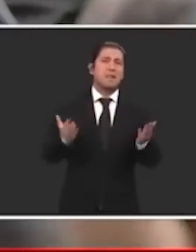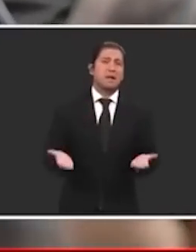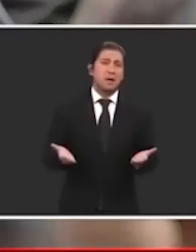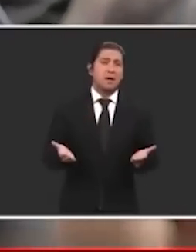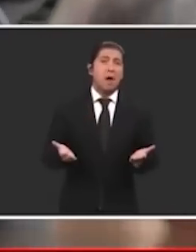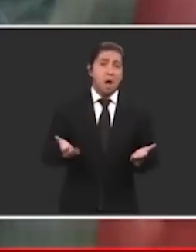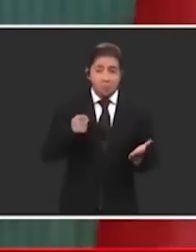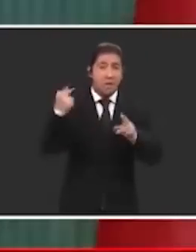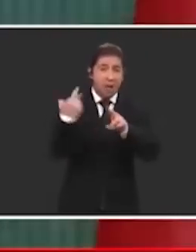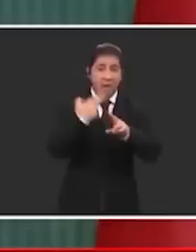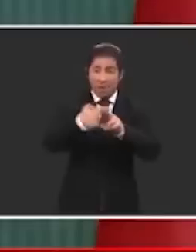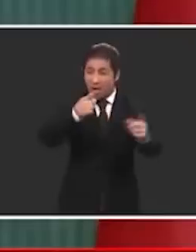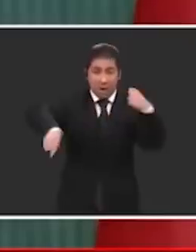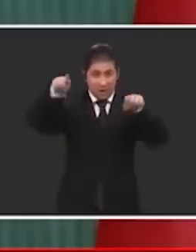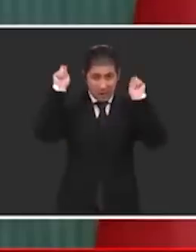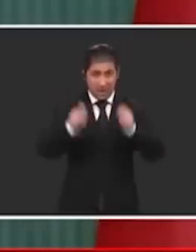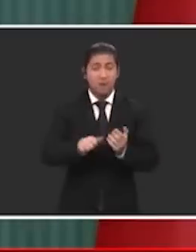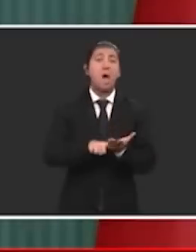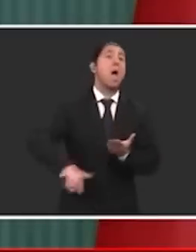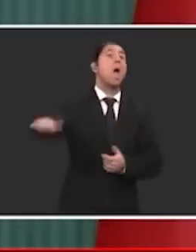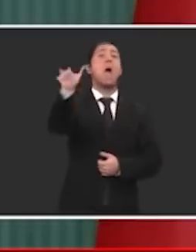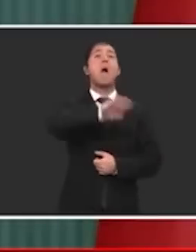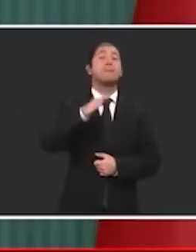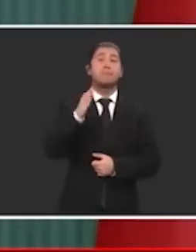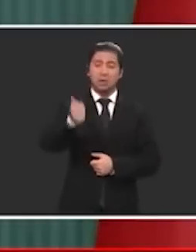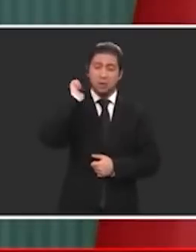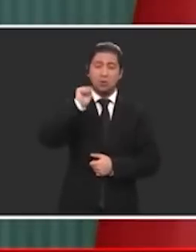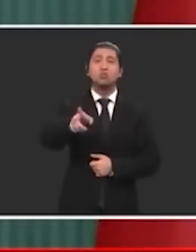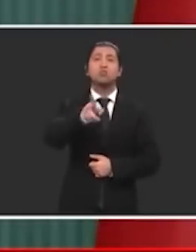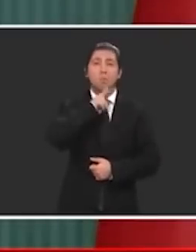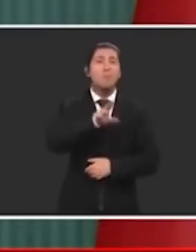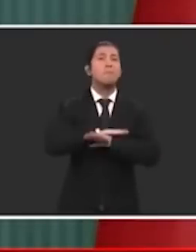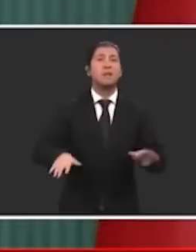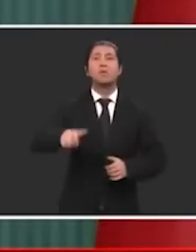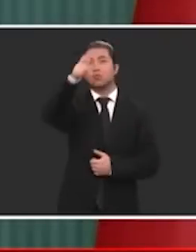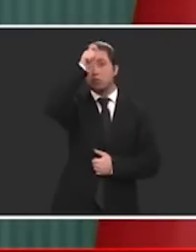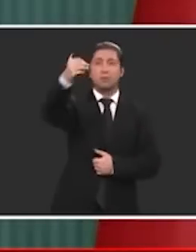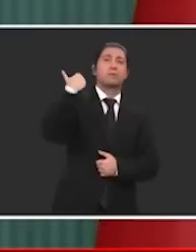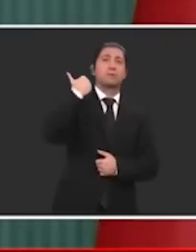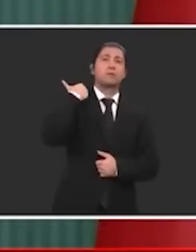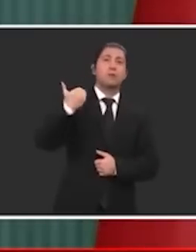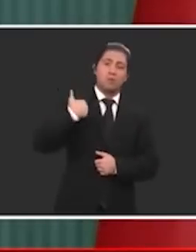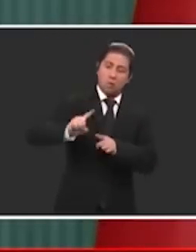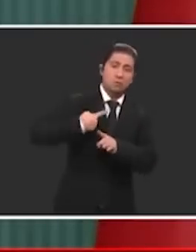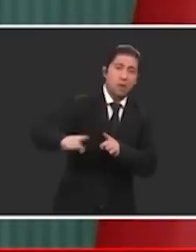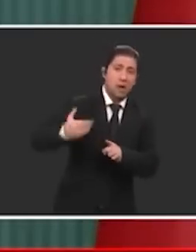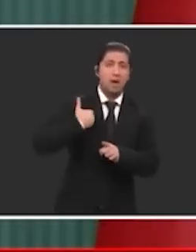denemeleri yapanların hepsi günün sonunda gelip Türkiye'nin ortaklığına,